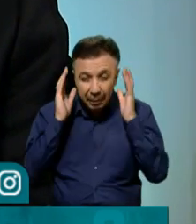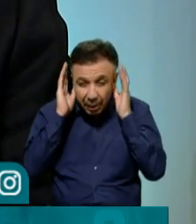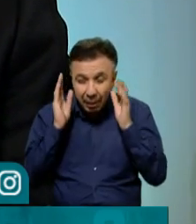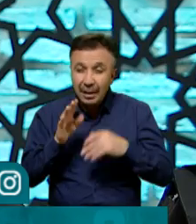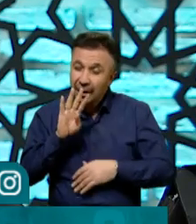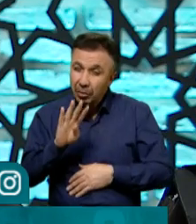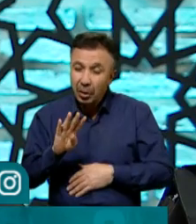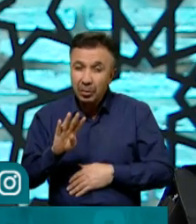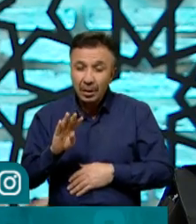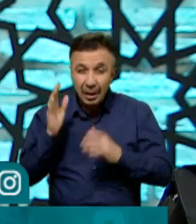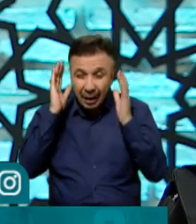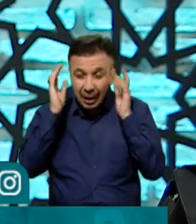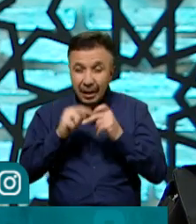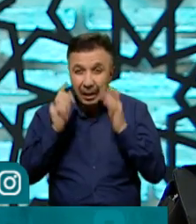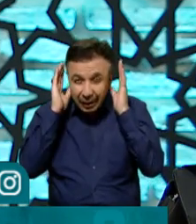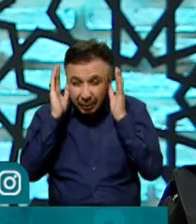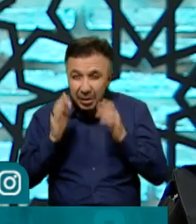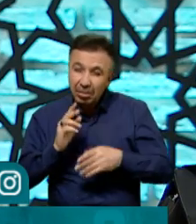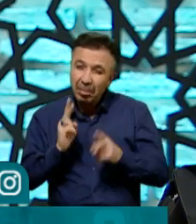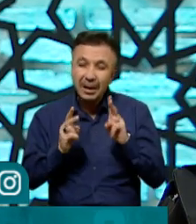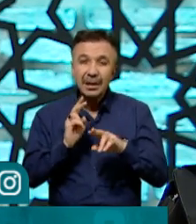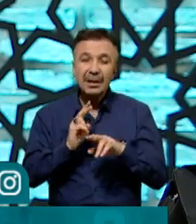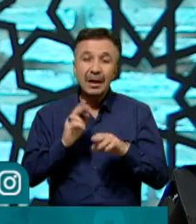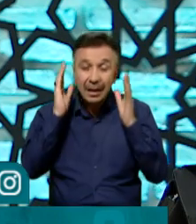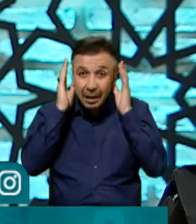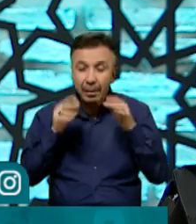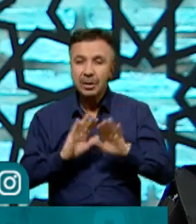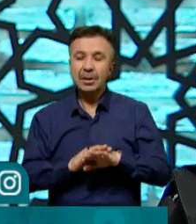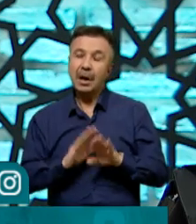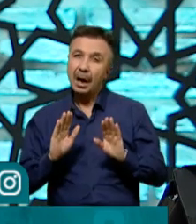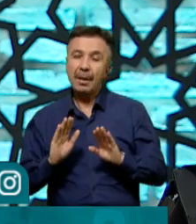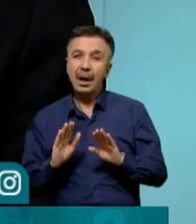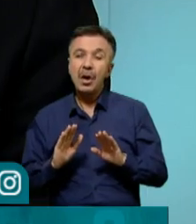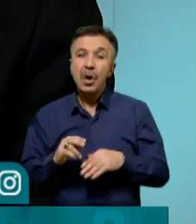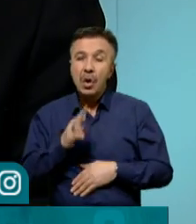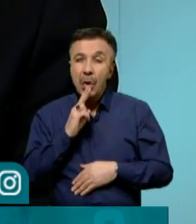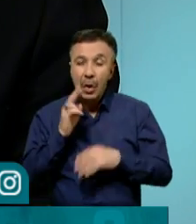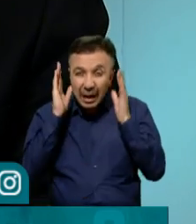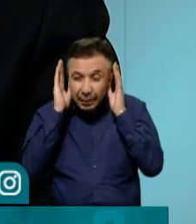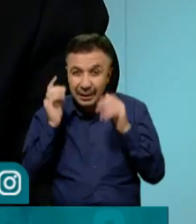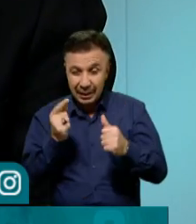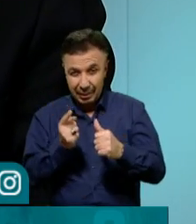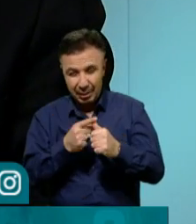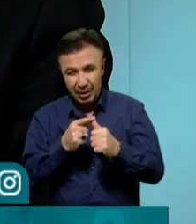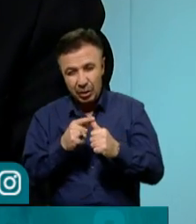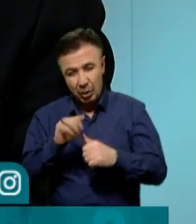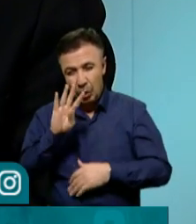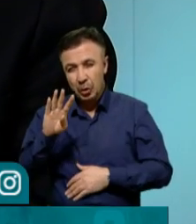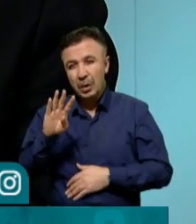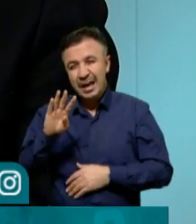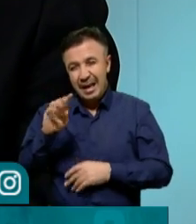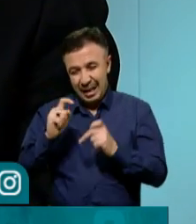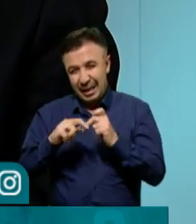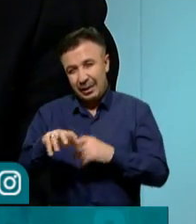terk etmiştir. Gayri müekket sünnettir. Ama öğle namazının ilk dört rekatlık sünnetiyle cuma namazının ilk dört